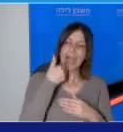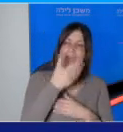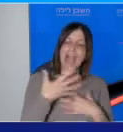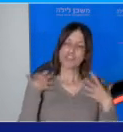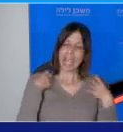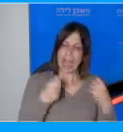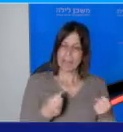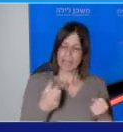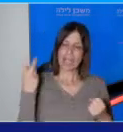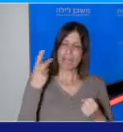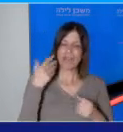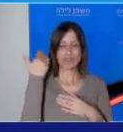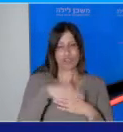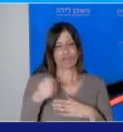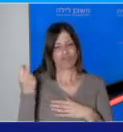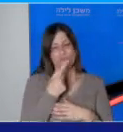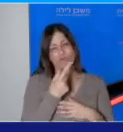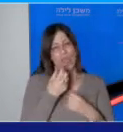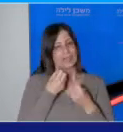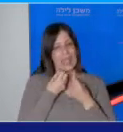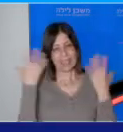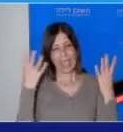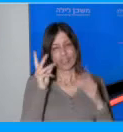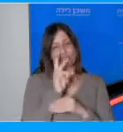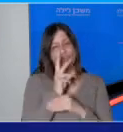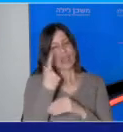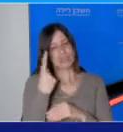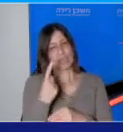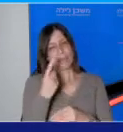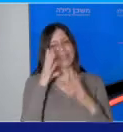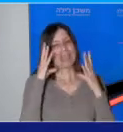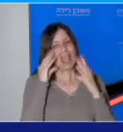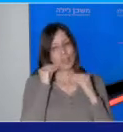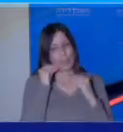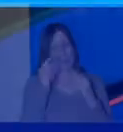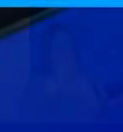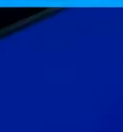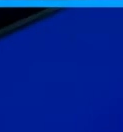אז כמובן שלכם סופש נהדר, תשמרו על עצמכם, תהנו, להתראות.